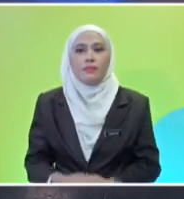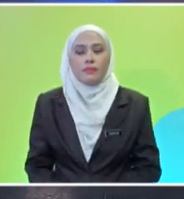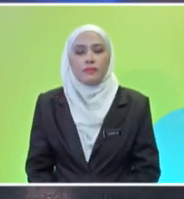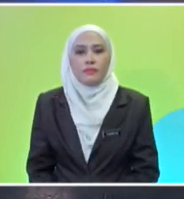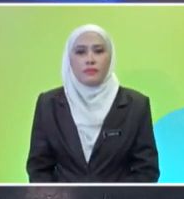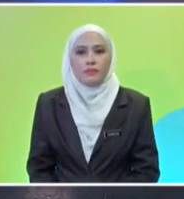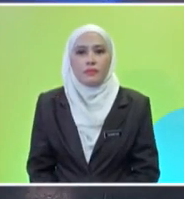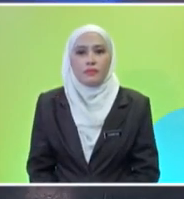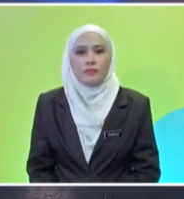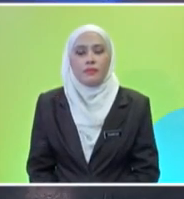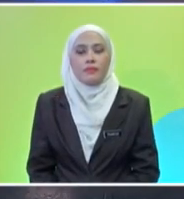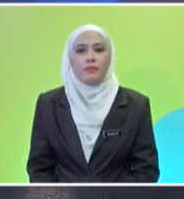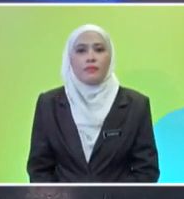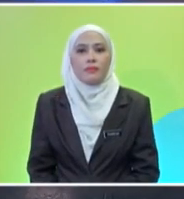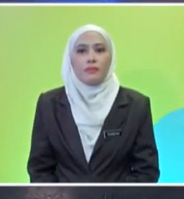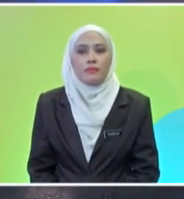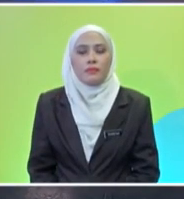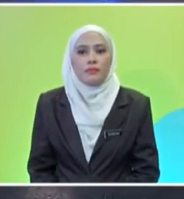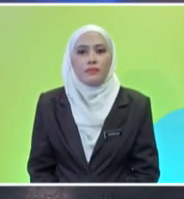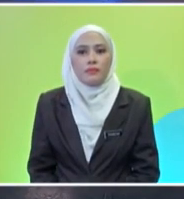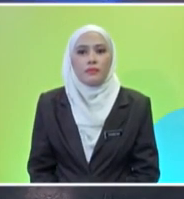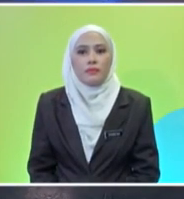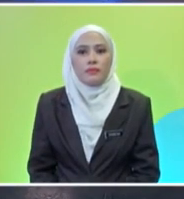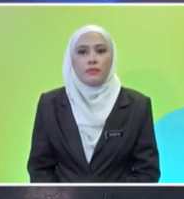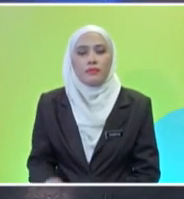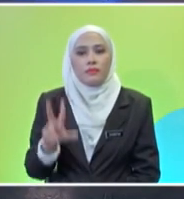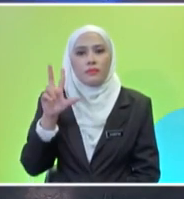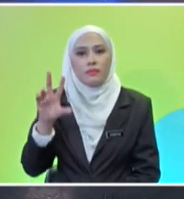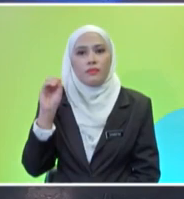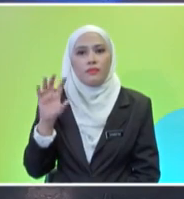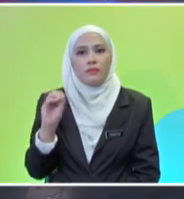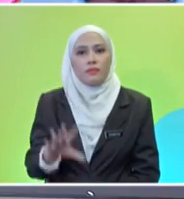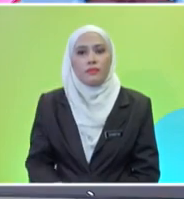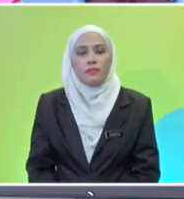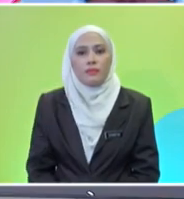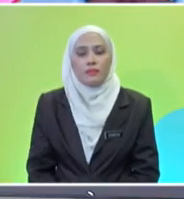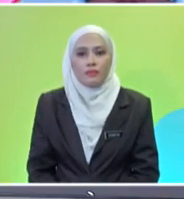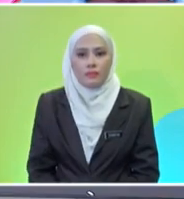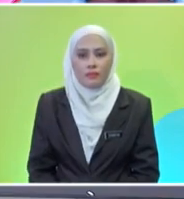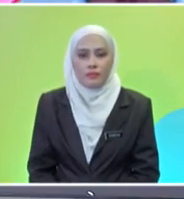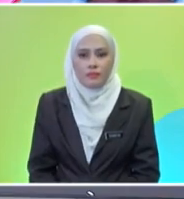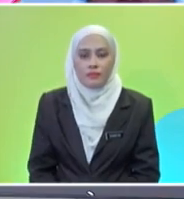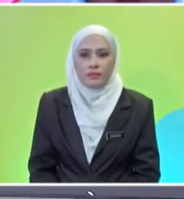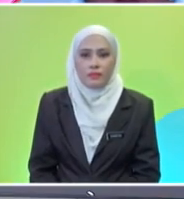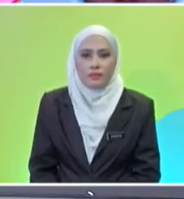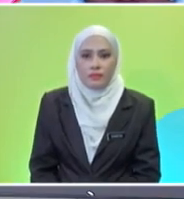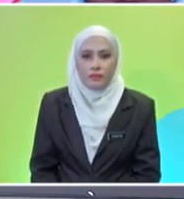kepada Asrul dari tiga bintang tiga bintang yang banyak